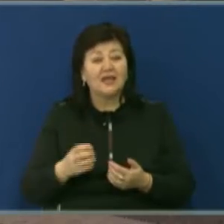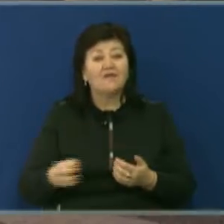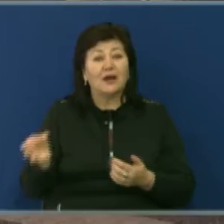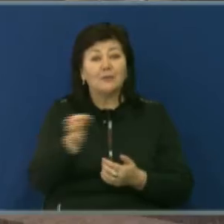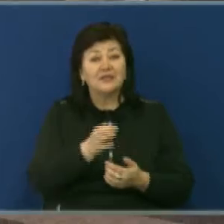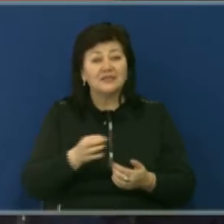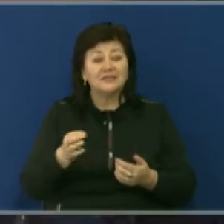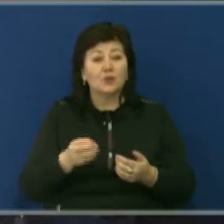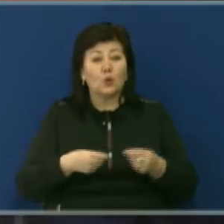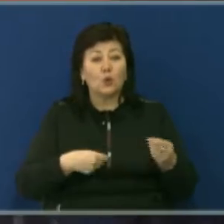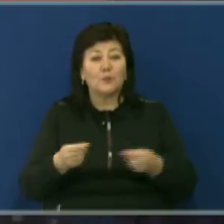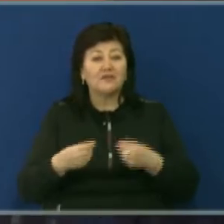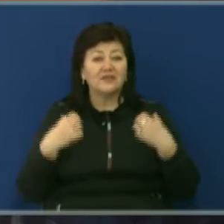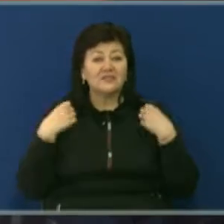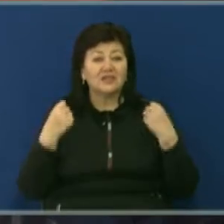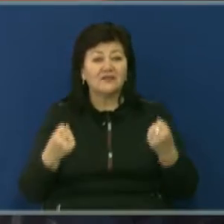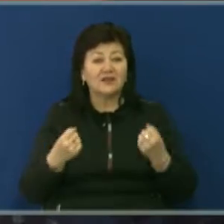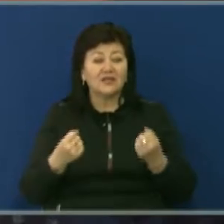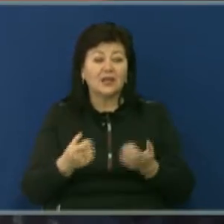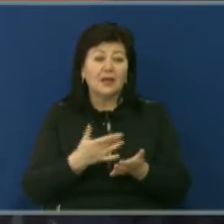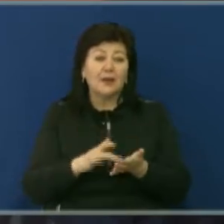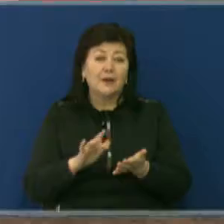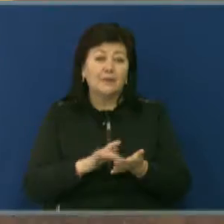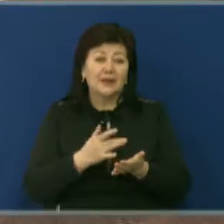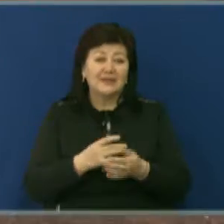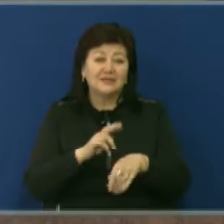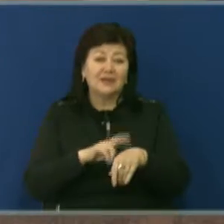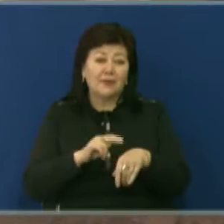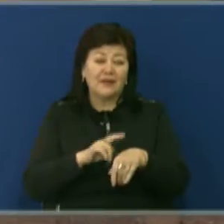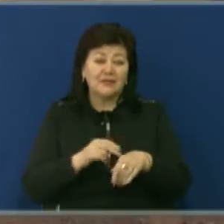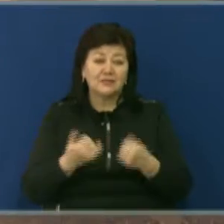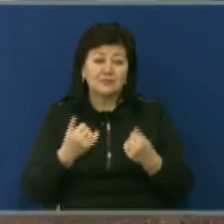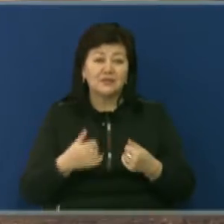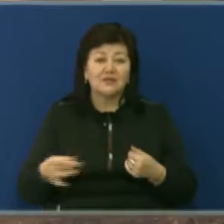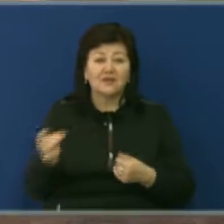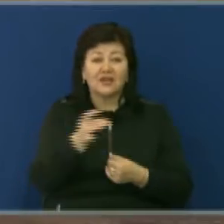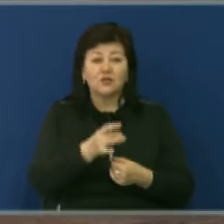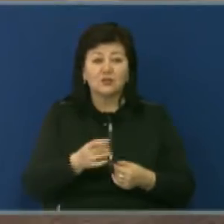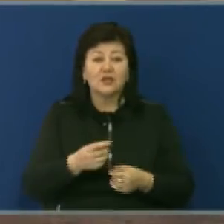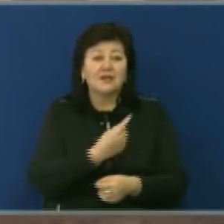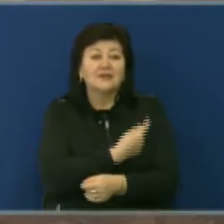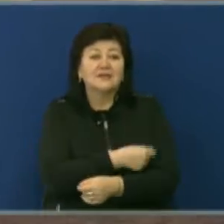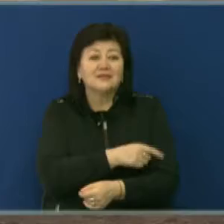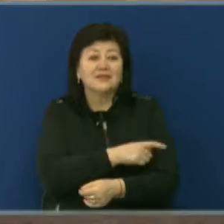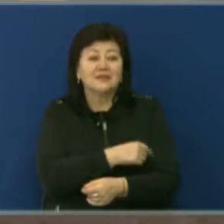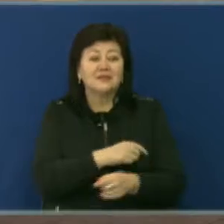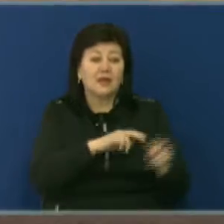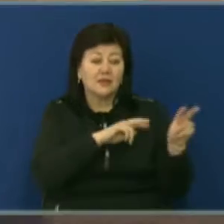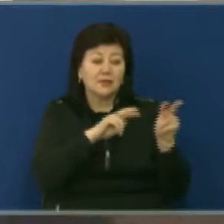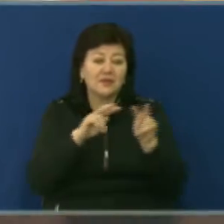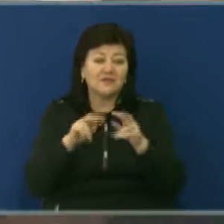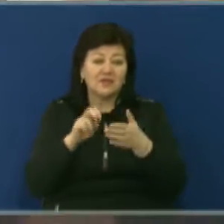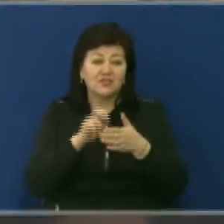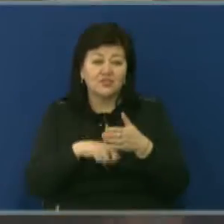сақтау басқармасымен мемлекеттік кірістер және полиция департаменті, қалалар мен аудандардың санитарлық-эпидемиологиялық бақылау